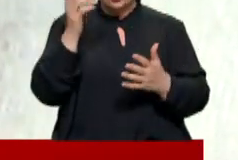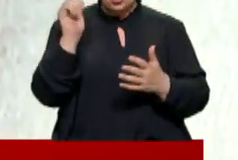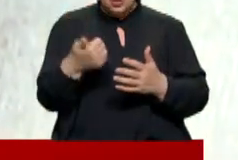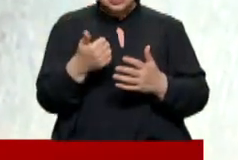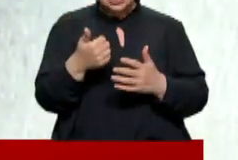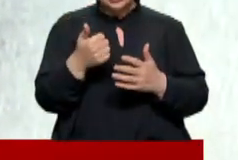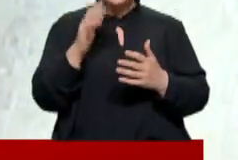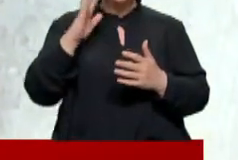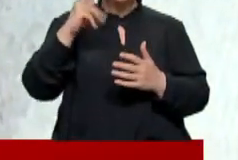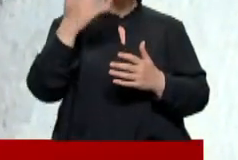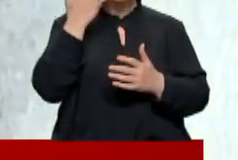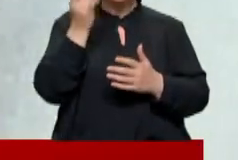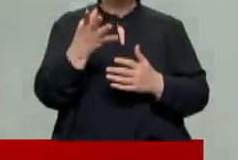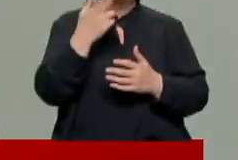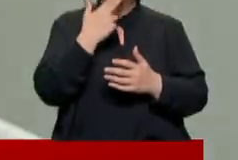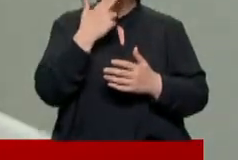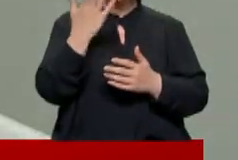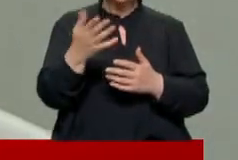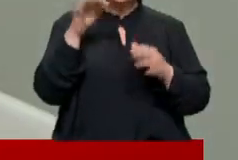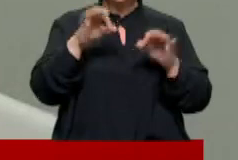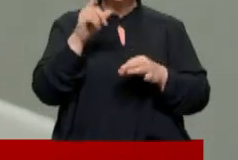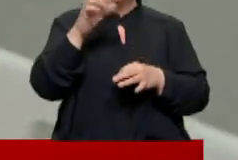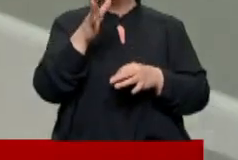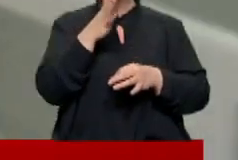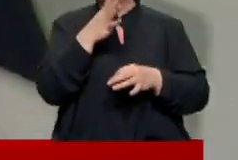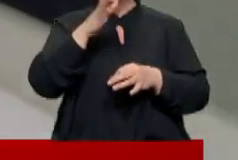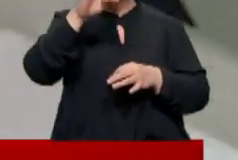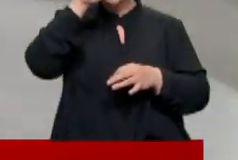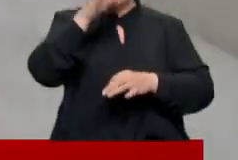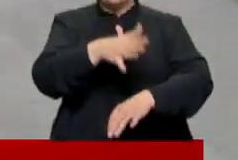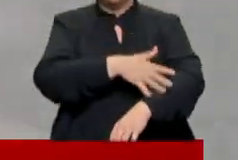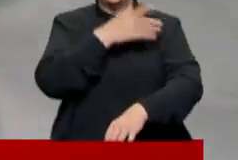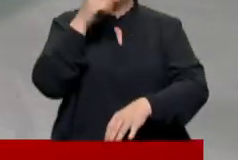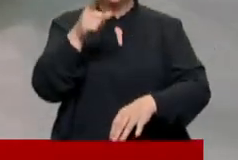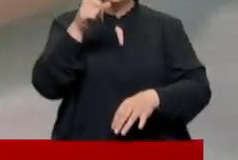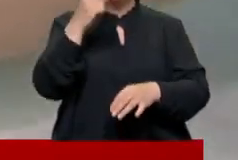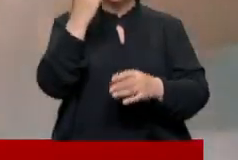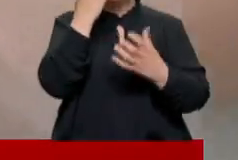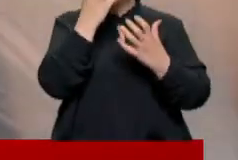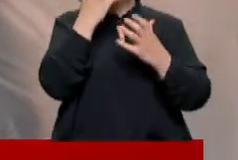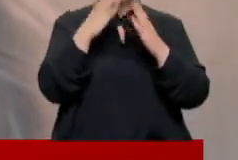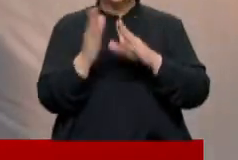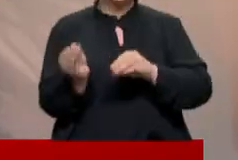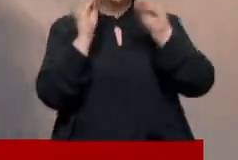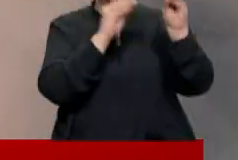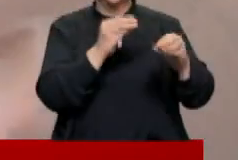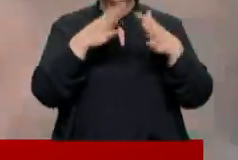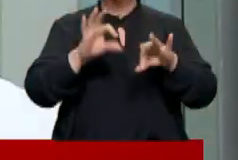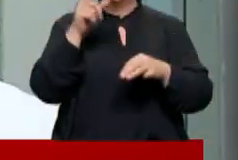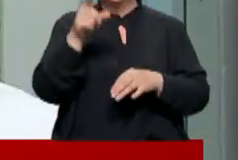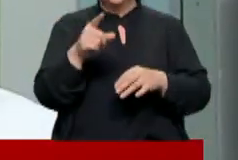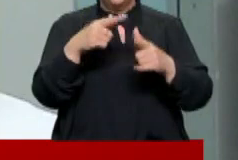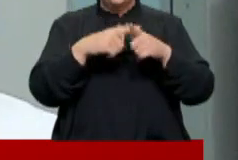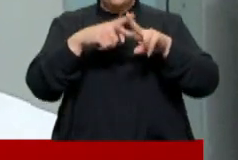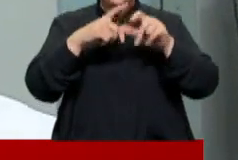önemlisi geleceği belirsiz genç kadının. Şimdilik tek bilinen İstanbul Valiliği'nin onu bir bakım evine yerleştirmeye hazırlandığı.